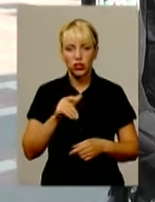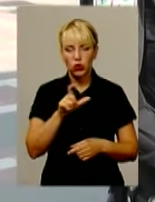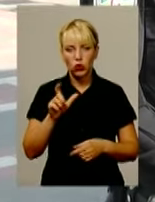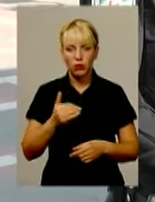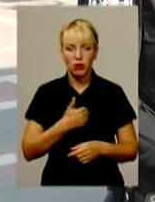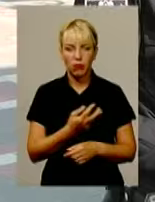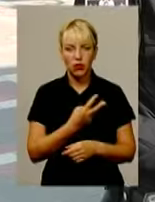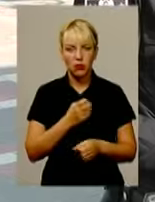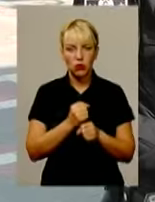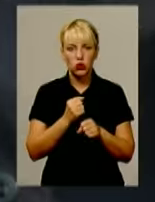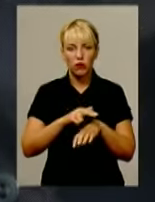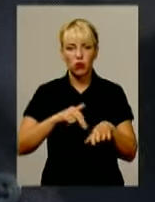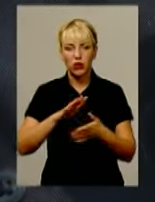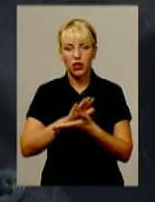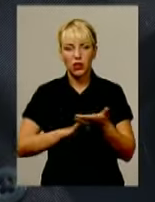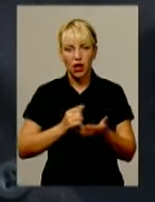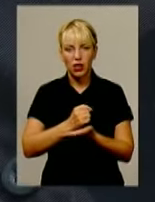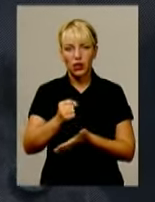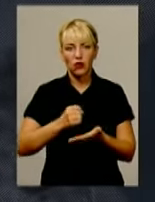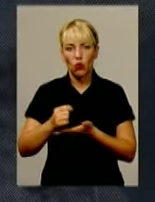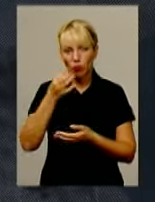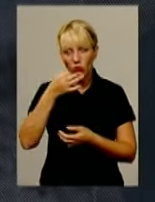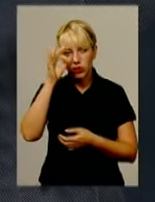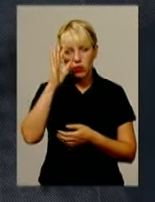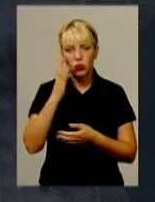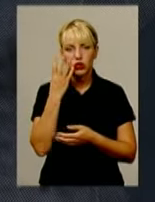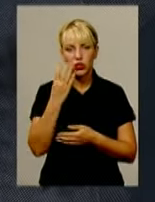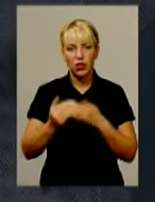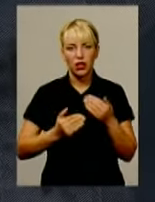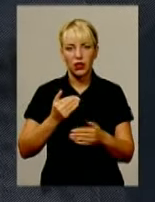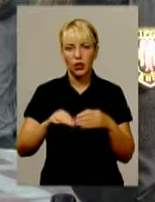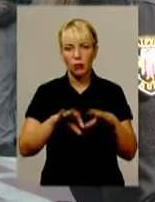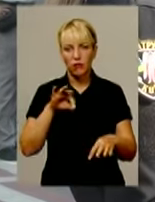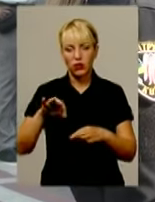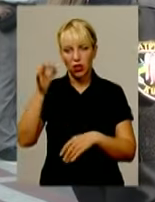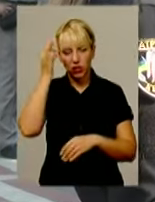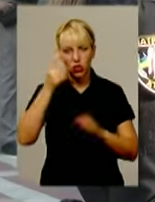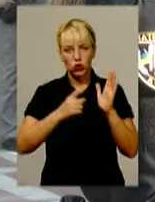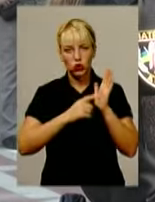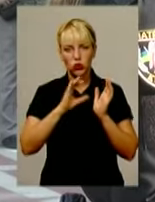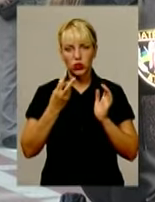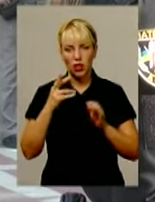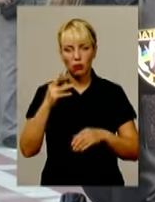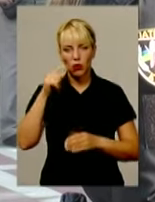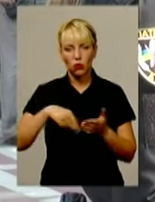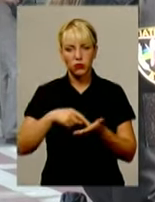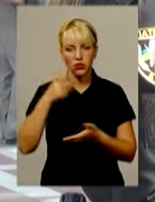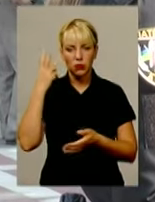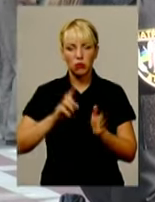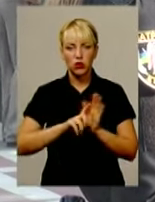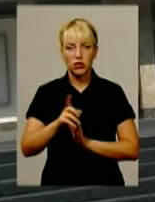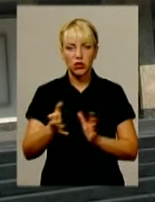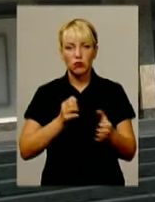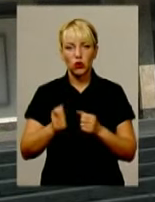поліції. Надалі кандидати в полісмени пройдуть 4 етапи відбору. Нагадаю, 6 серпня у Хмельницькому розпочали